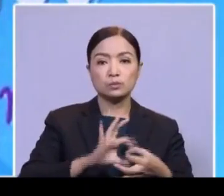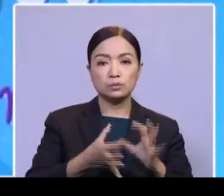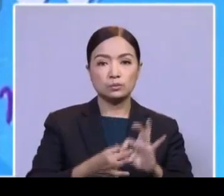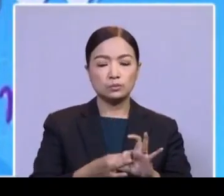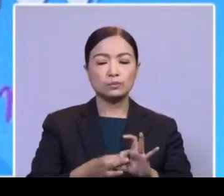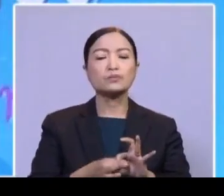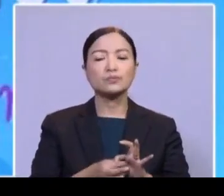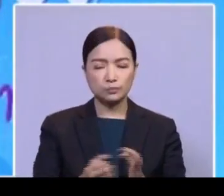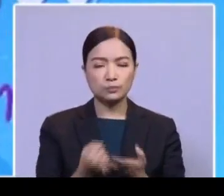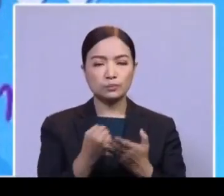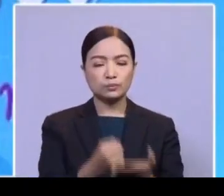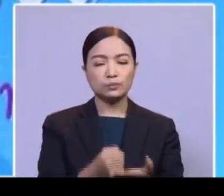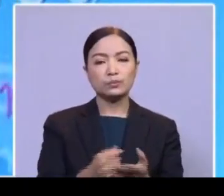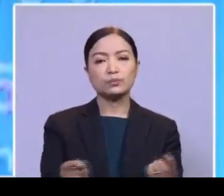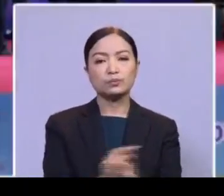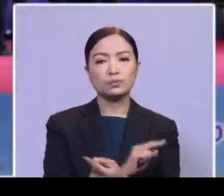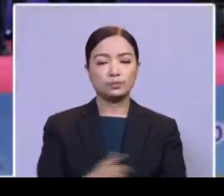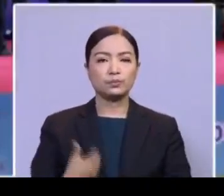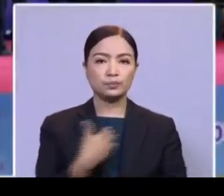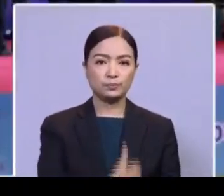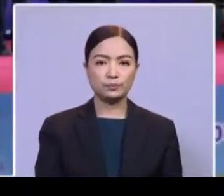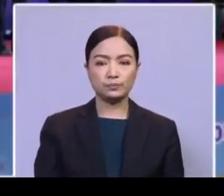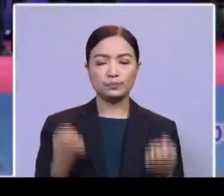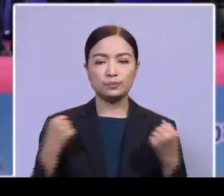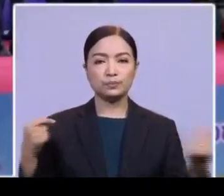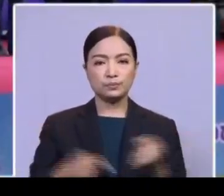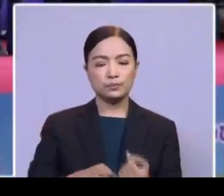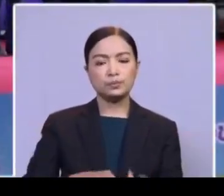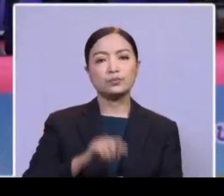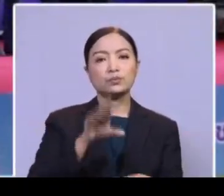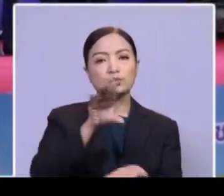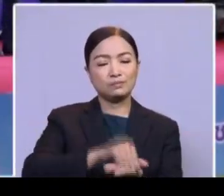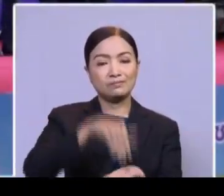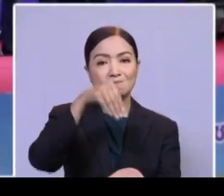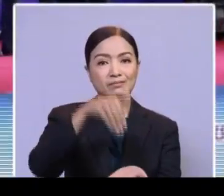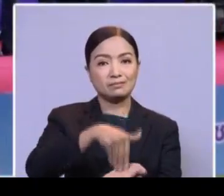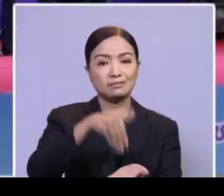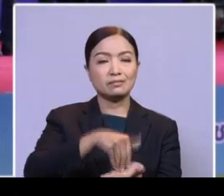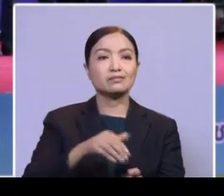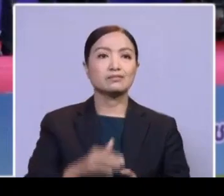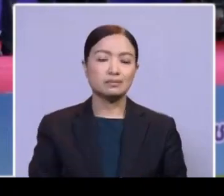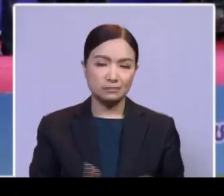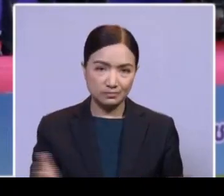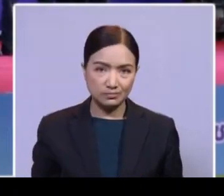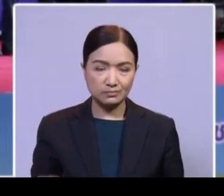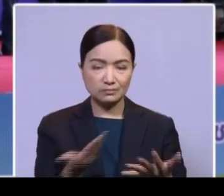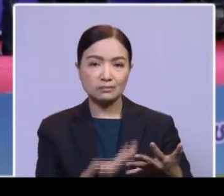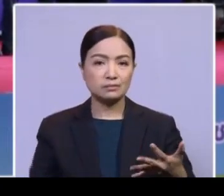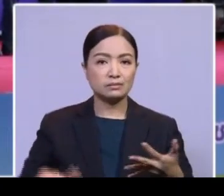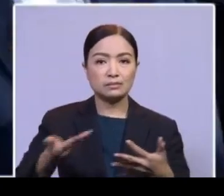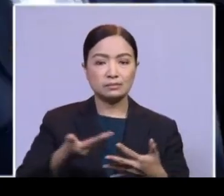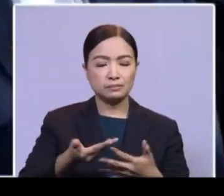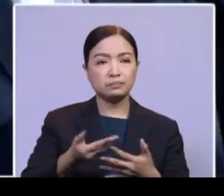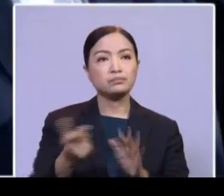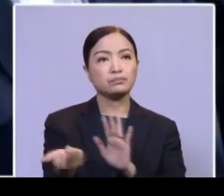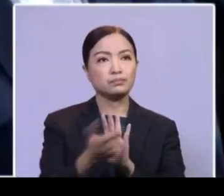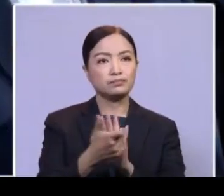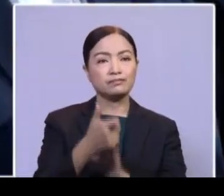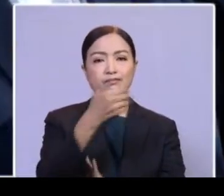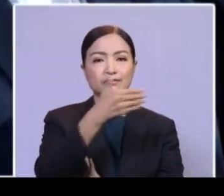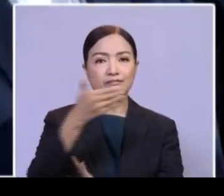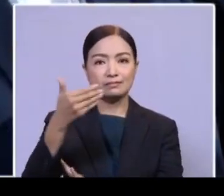กลางเพื่อสร้างสังคมสุขภาวะสร้างระบบหลักประกันรายได้ดันเป็นวาระแห่งชาติทั้งหมดเป็นนโยบาย